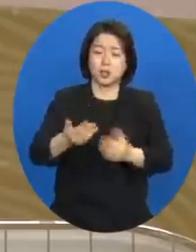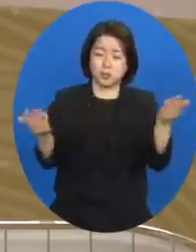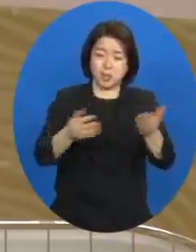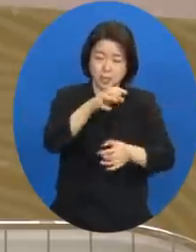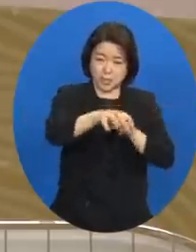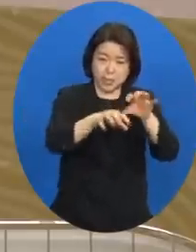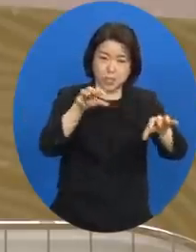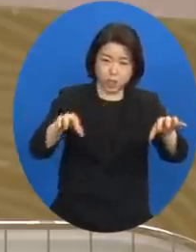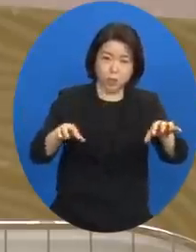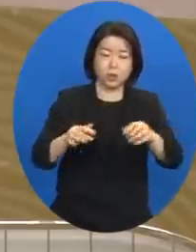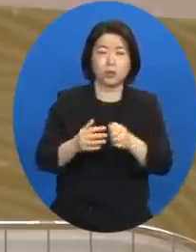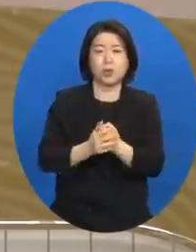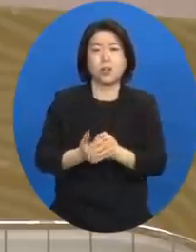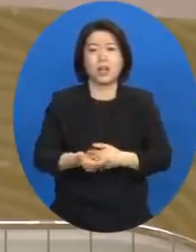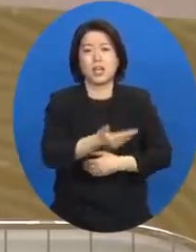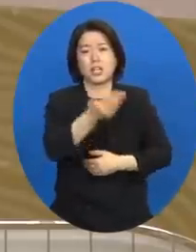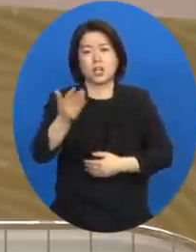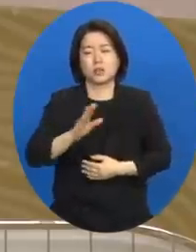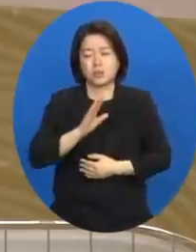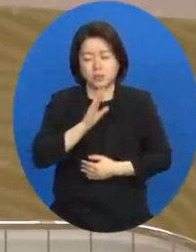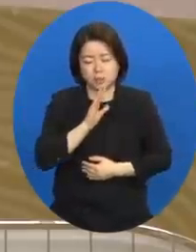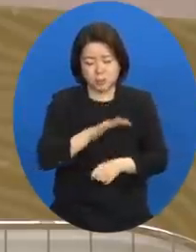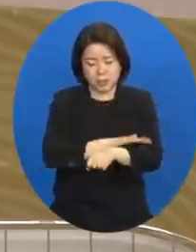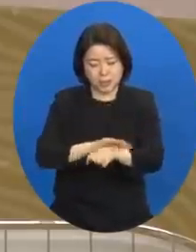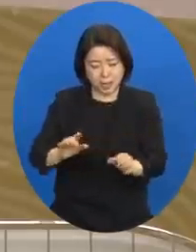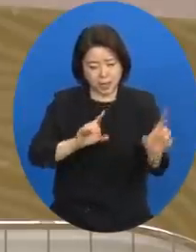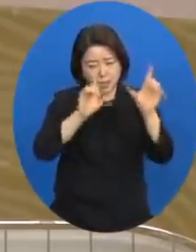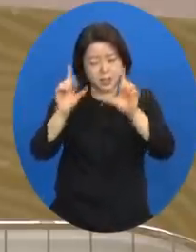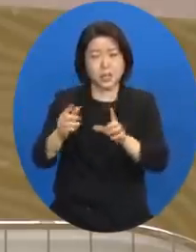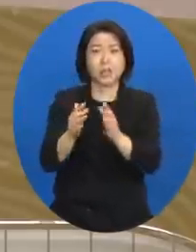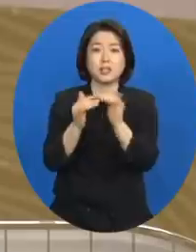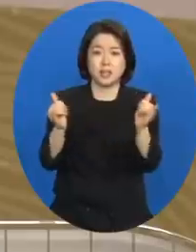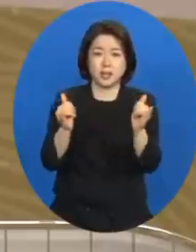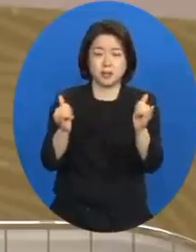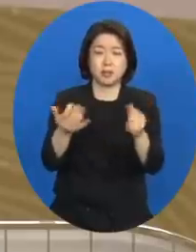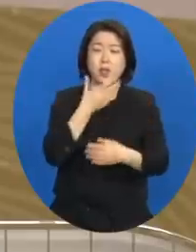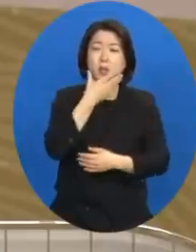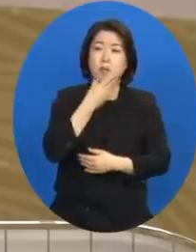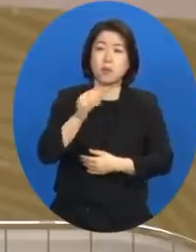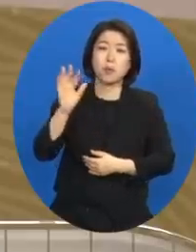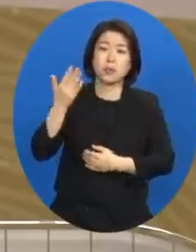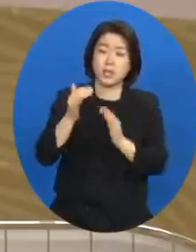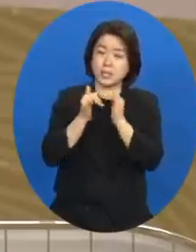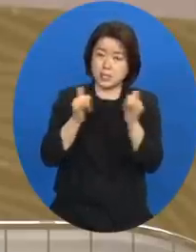일터에서도 여러분이 정말 잘 사는 사람인지 복된 사람인지는